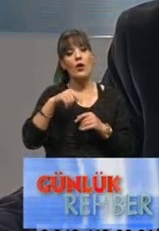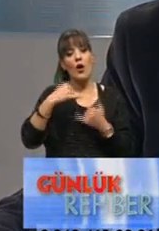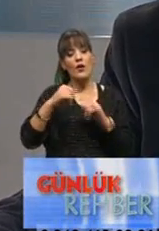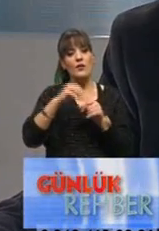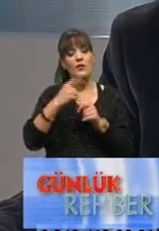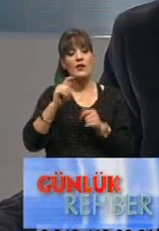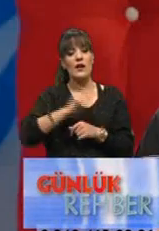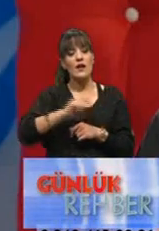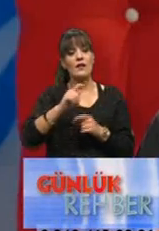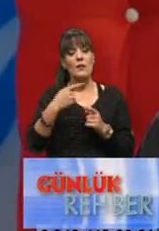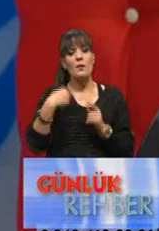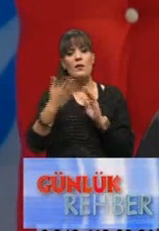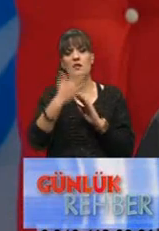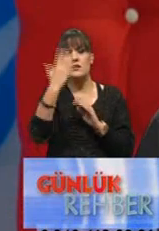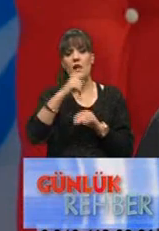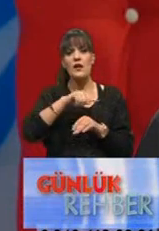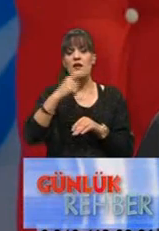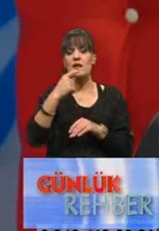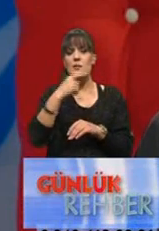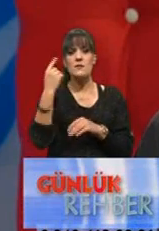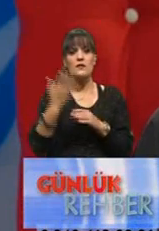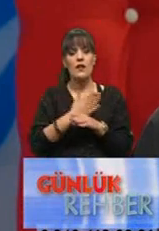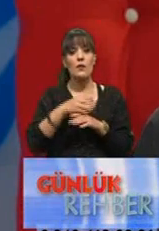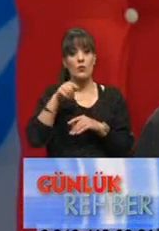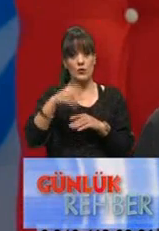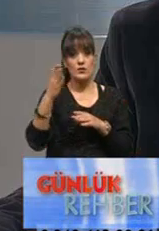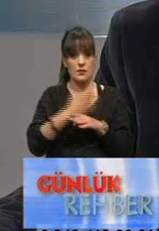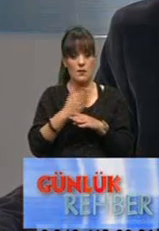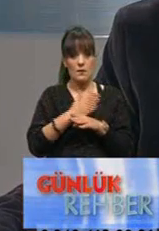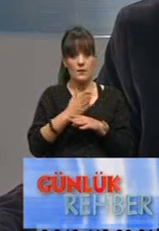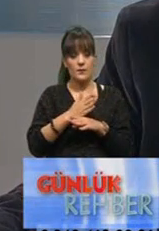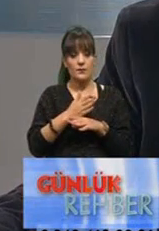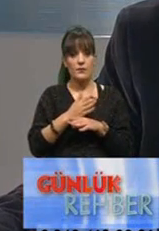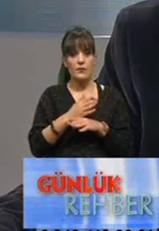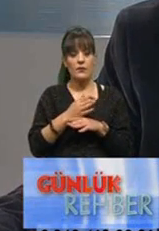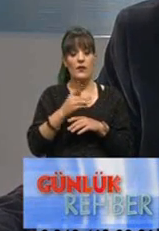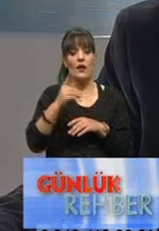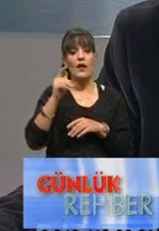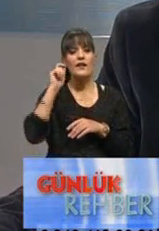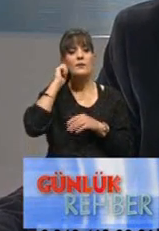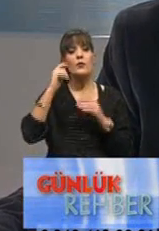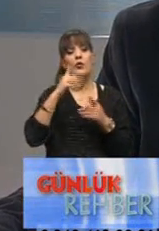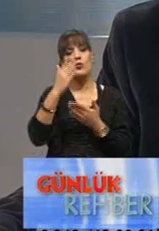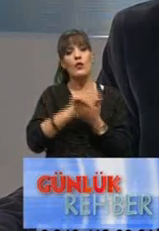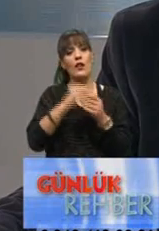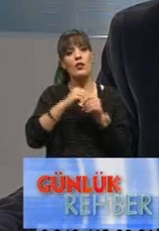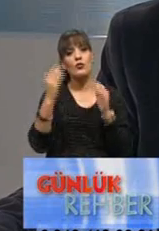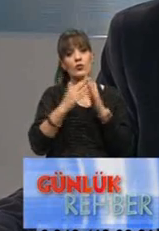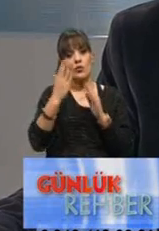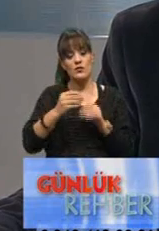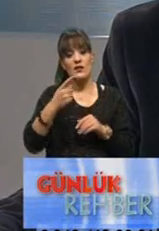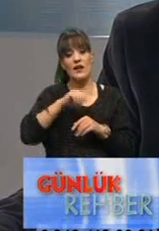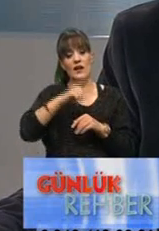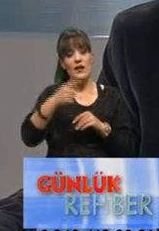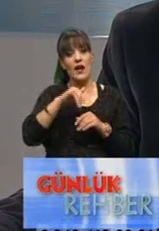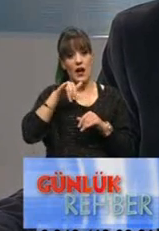raketler değişiyor. Değişiyor. Neden bir yüzü siyah, bir yüzü kırmızı? Bunun sebebi etik kurallara uygun olsun diye. Eğer iki yüzü